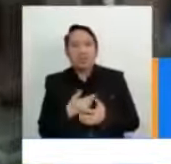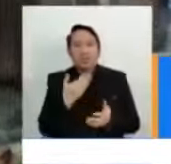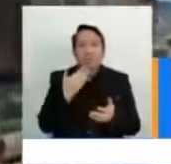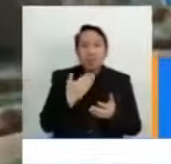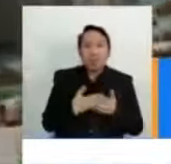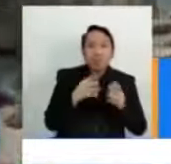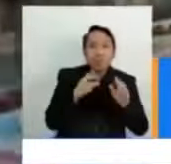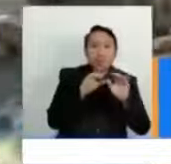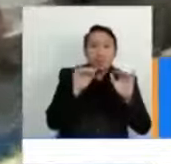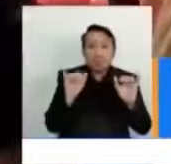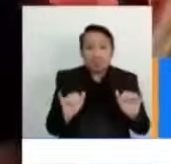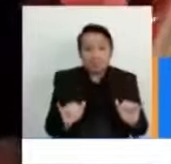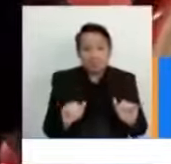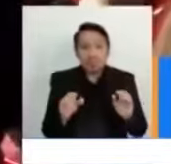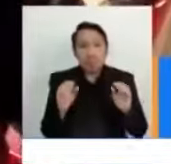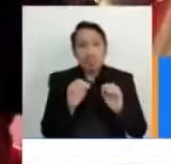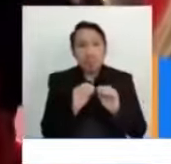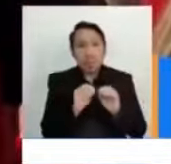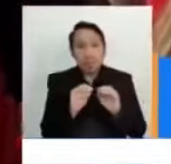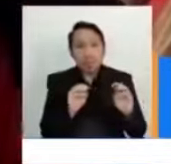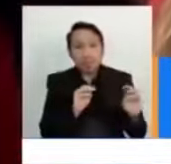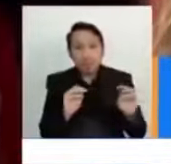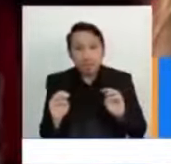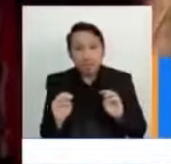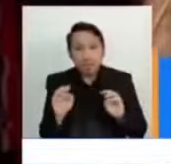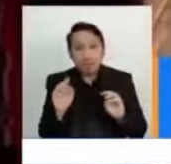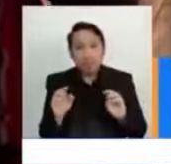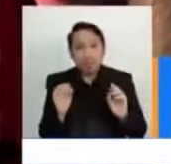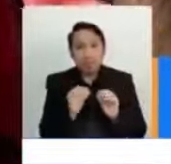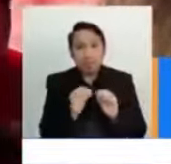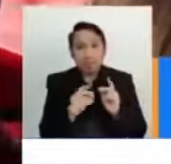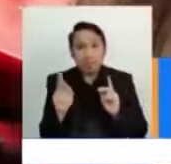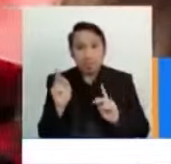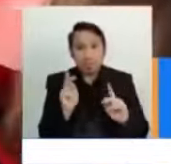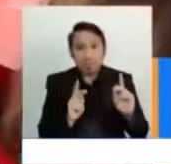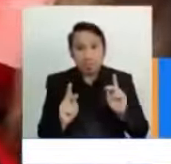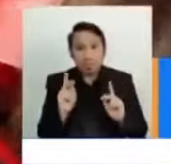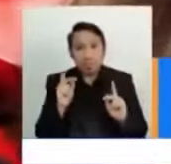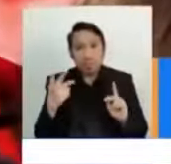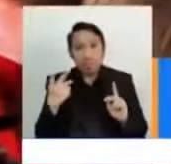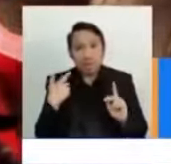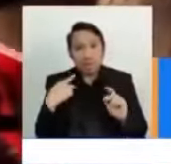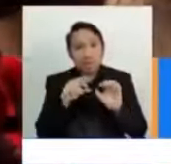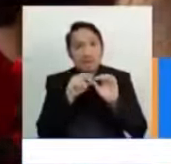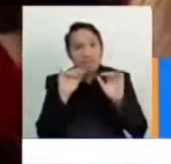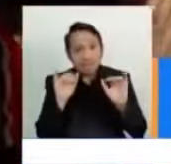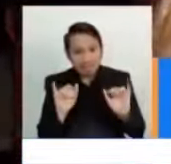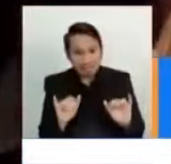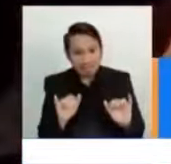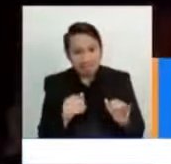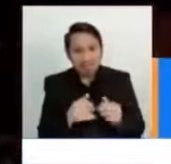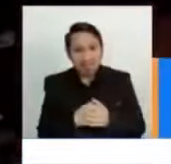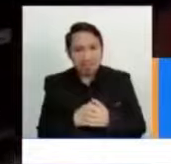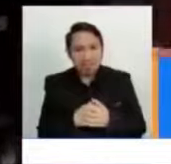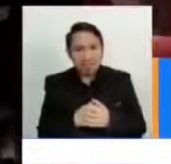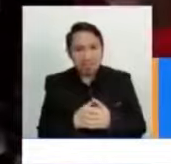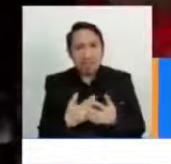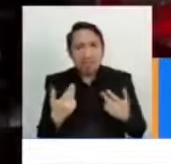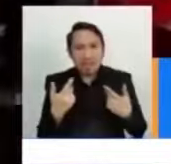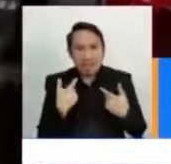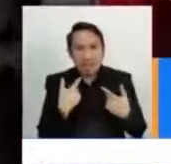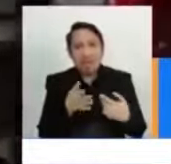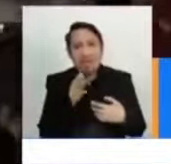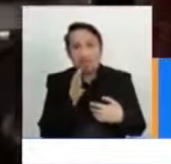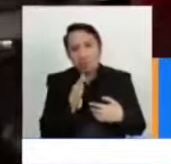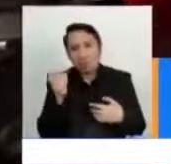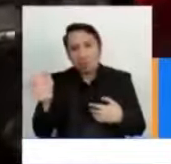mas namamanage yung mga dami ng tao, eh may, yun nga, sistema na parang may station siyang, yes, kanya-kanya station, pinupuntahan. Yes, station tayo para